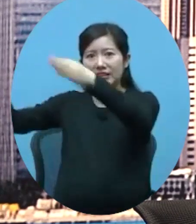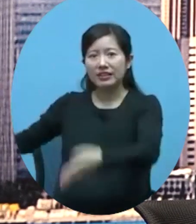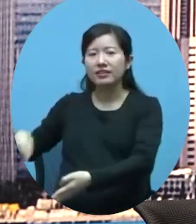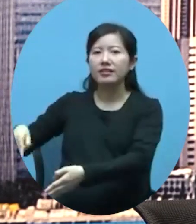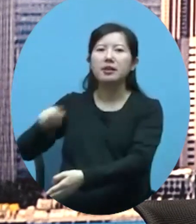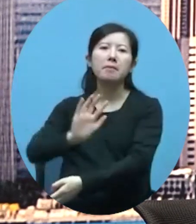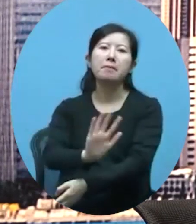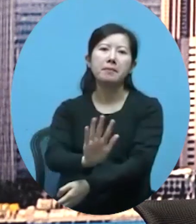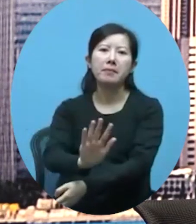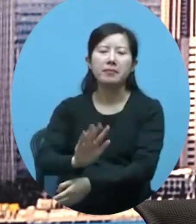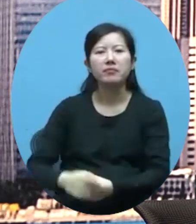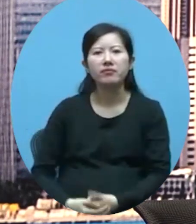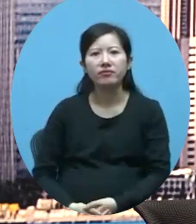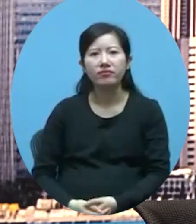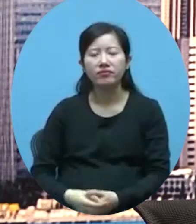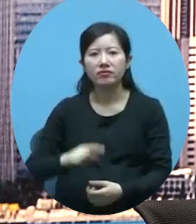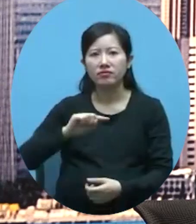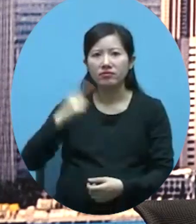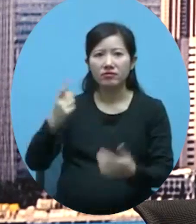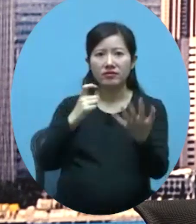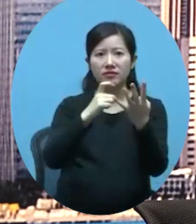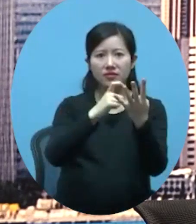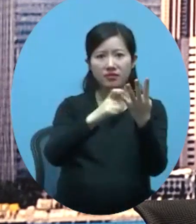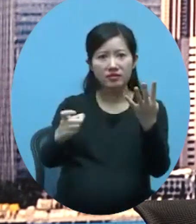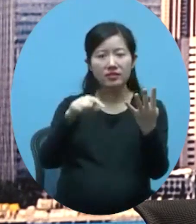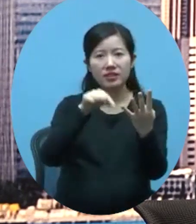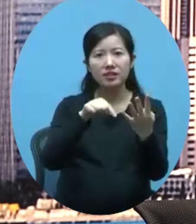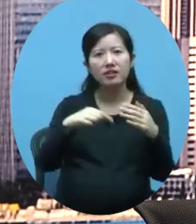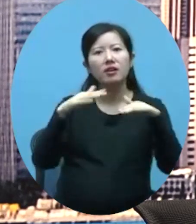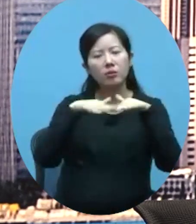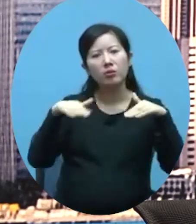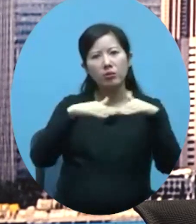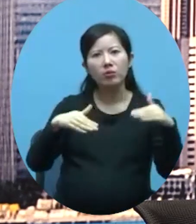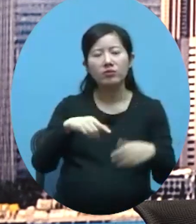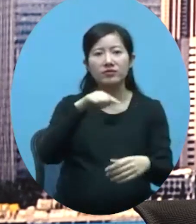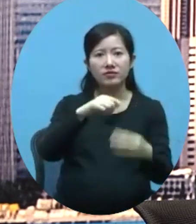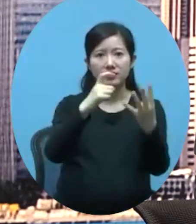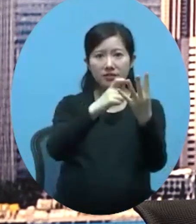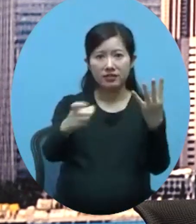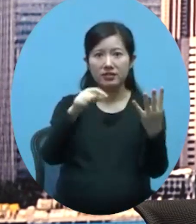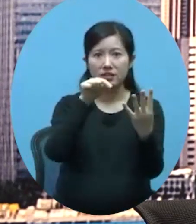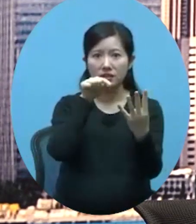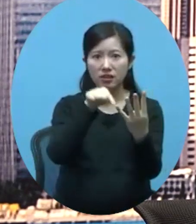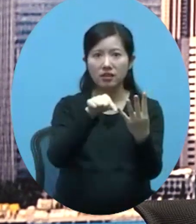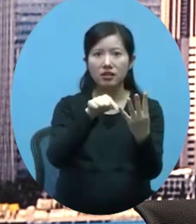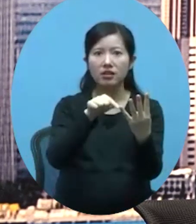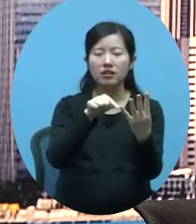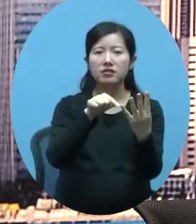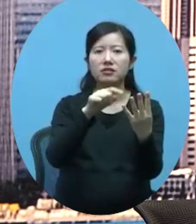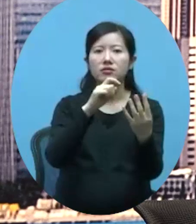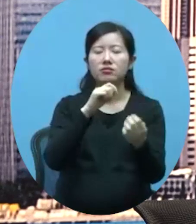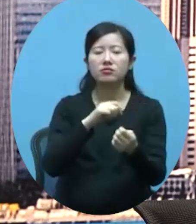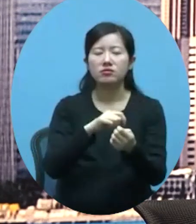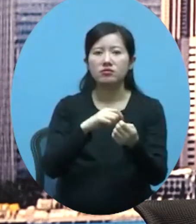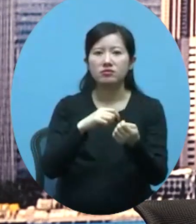助另外有49位是情况稳定的在这49位里面暂时我们知道